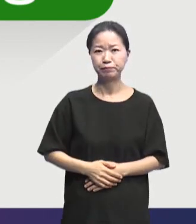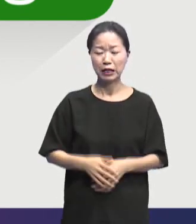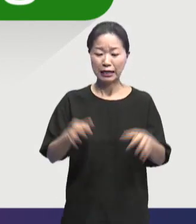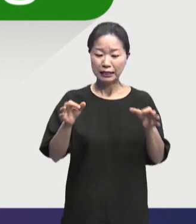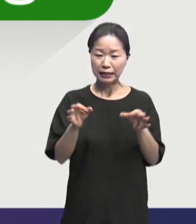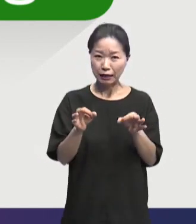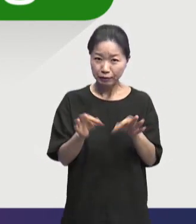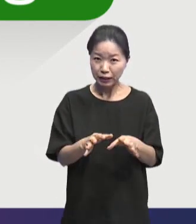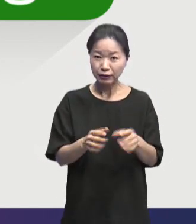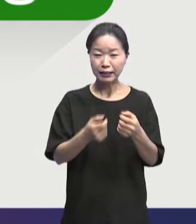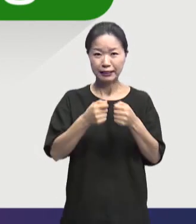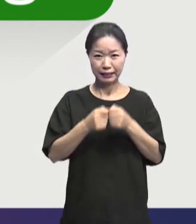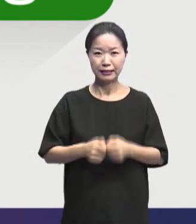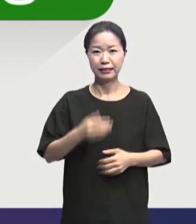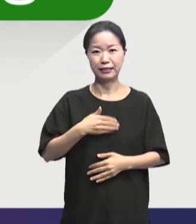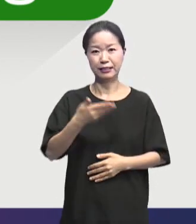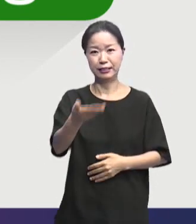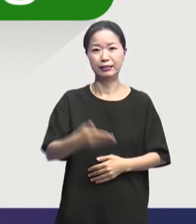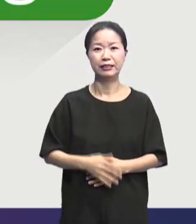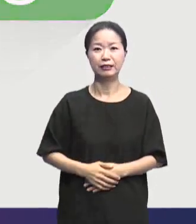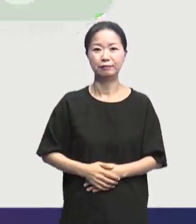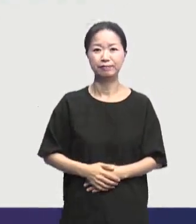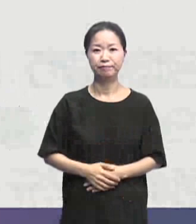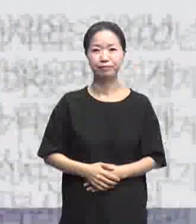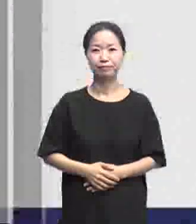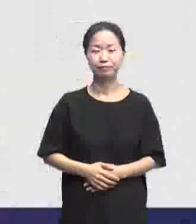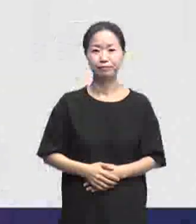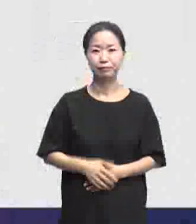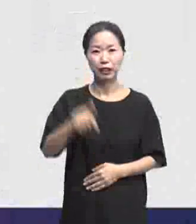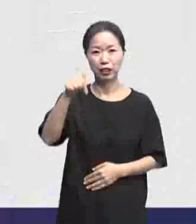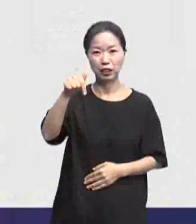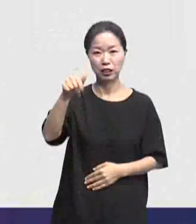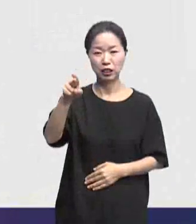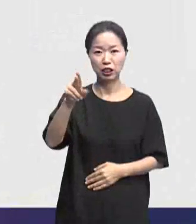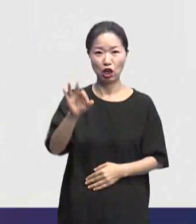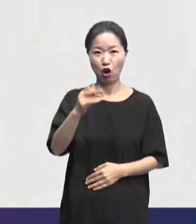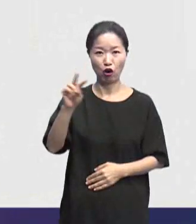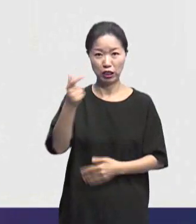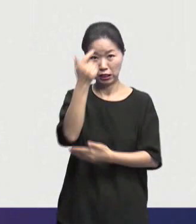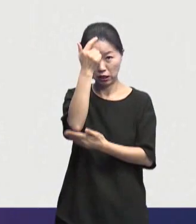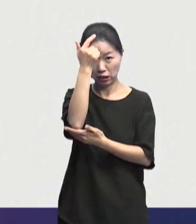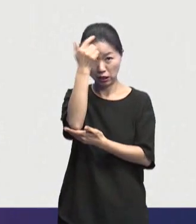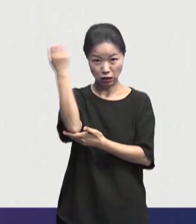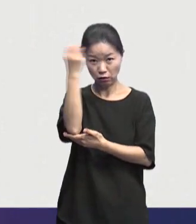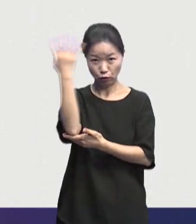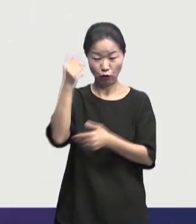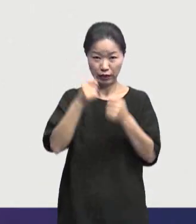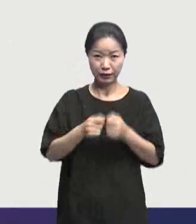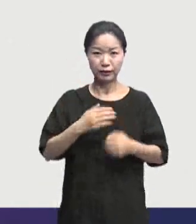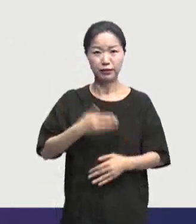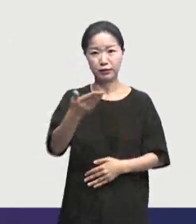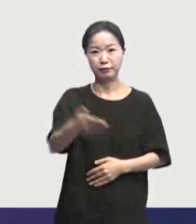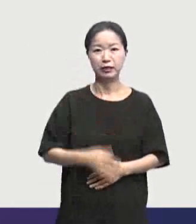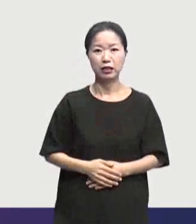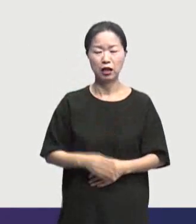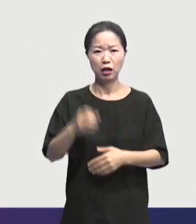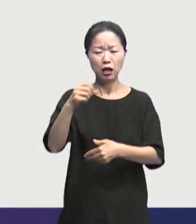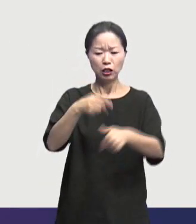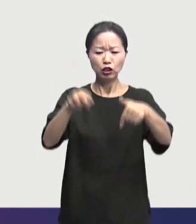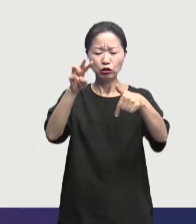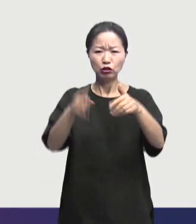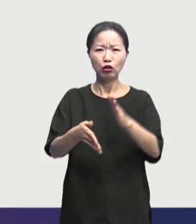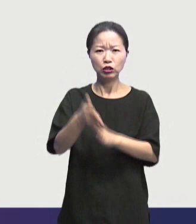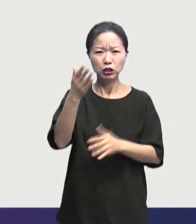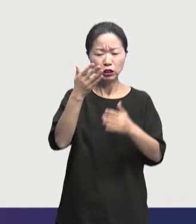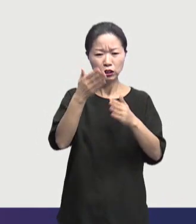소식도 잠시 후에 자세히 알아봅니다. 그럼 경인일보 기사 자세히 알아봅니다. 인천시